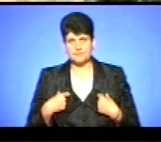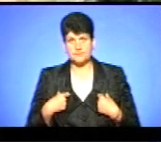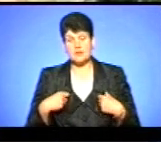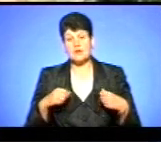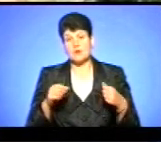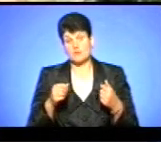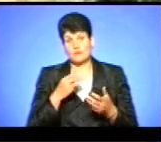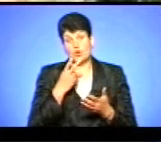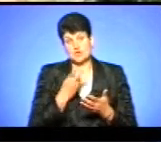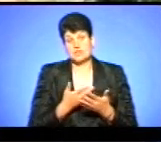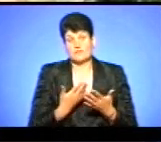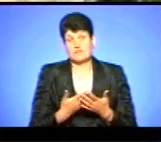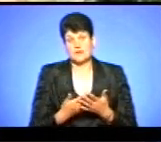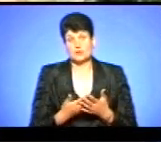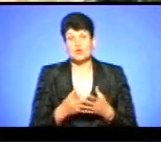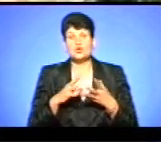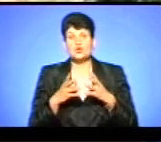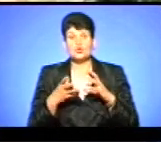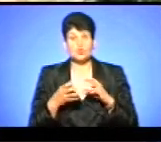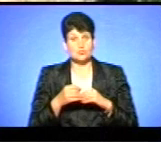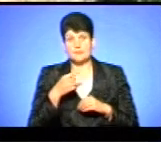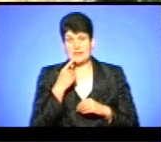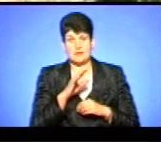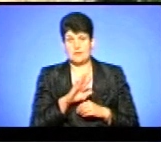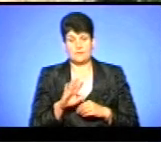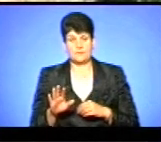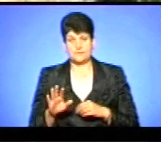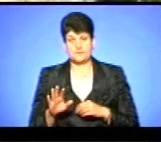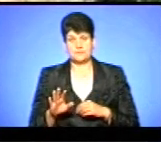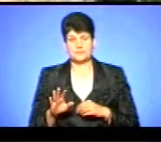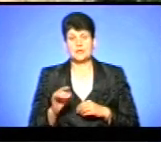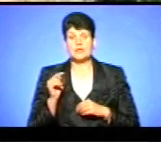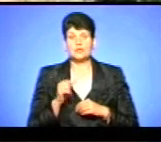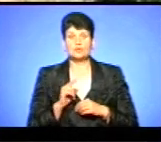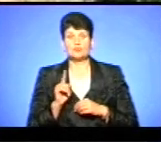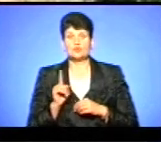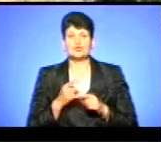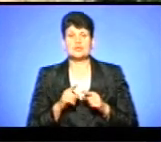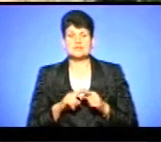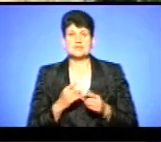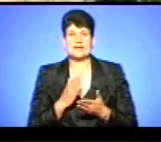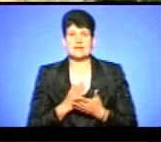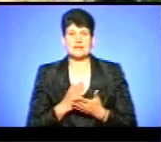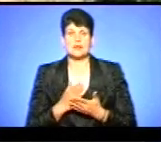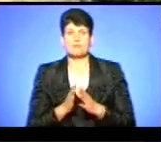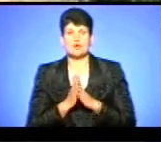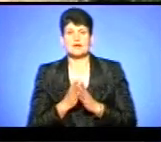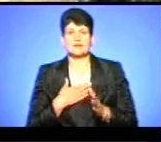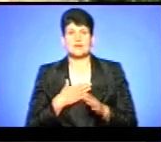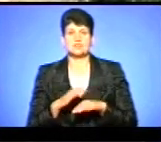Очевидно, що суми ми не вказуємо, тому що це є прохання наших